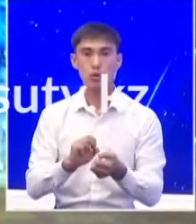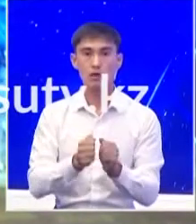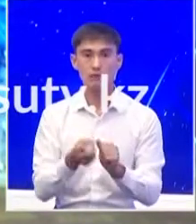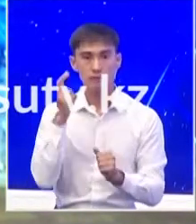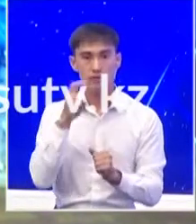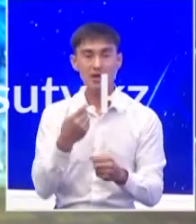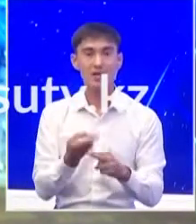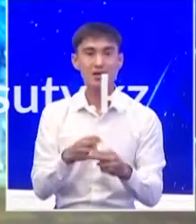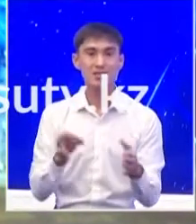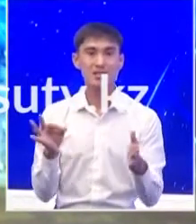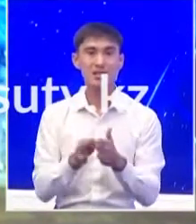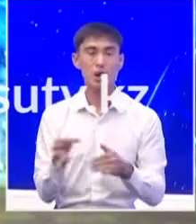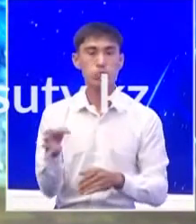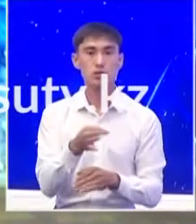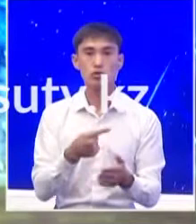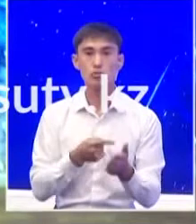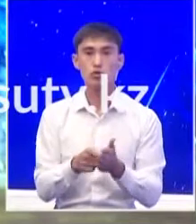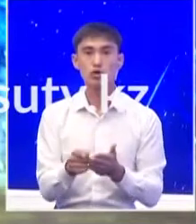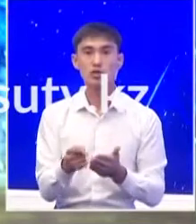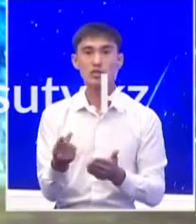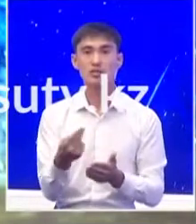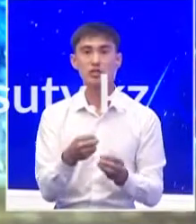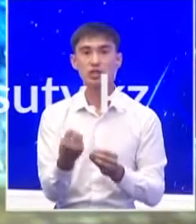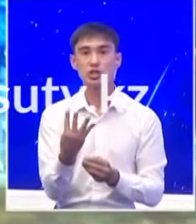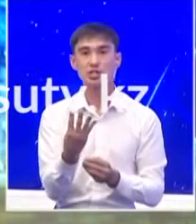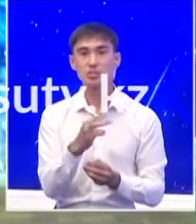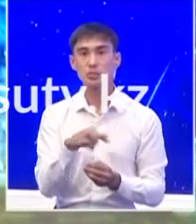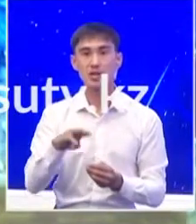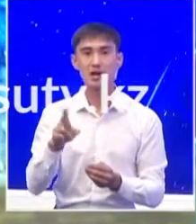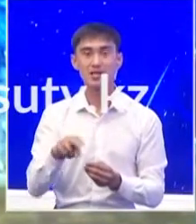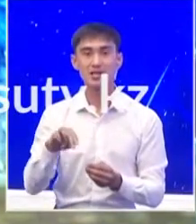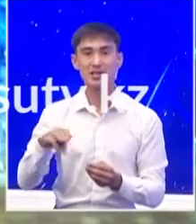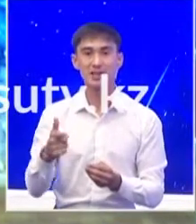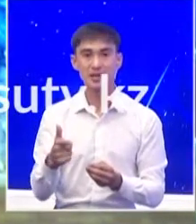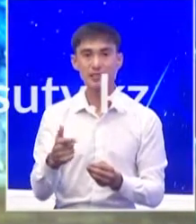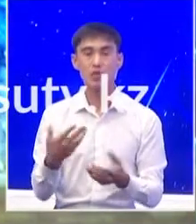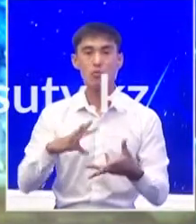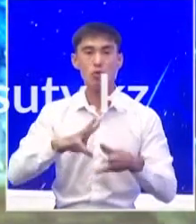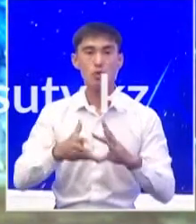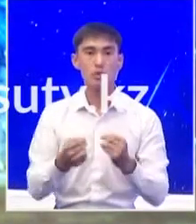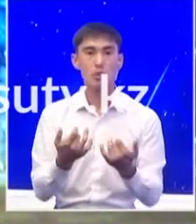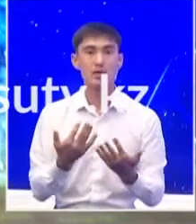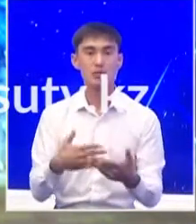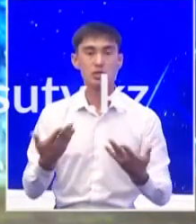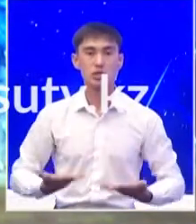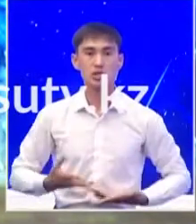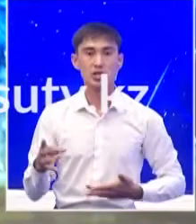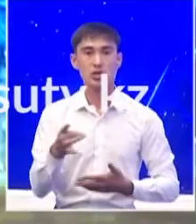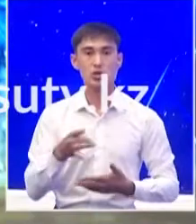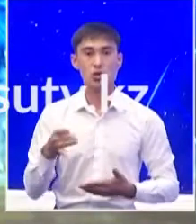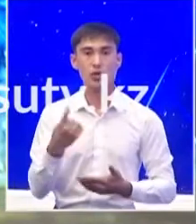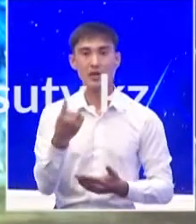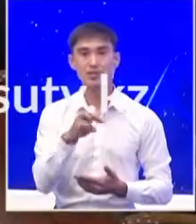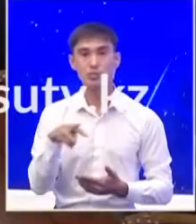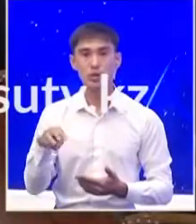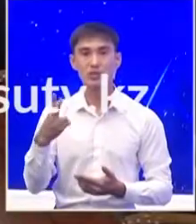На эти цели из областного бюджета выделено почти 14 миллиардов тенге. Впрочем, общая потребность жителей региона в угле